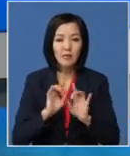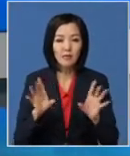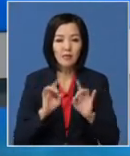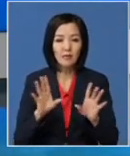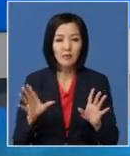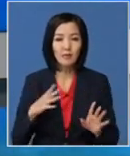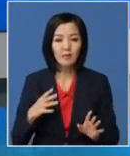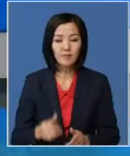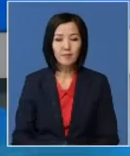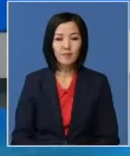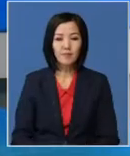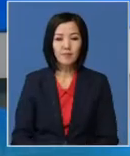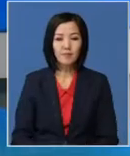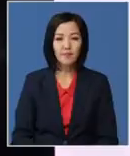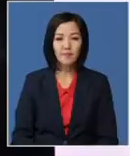тыңдауларды аяқтады.